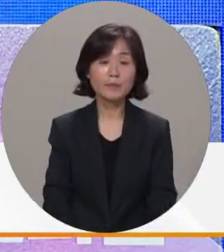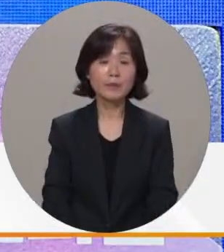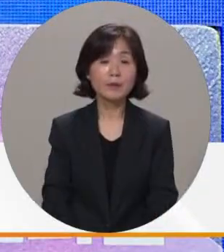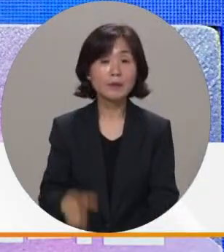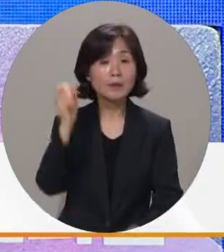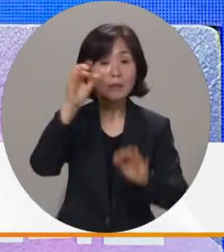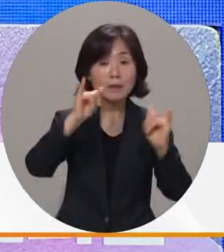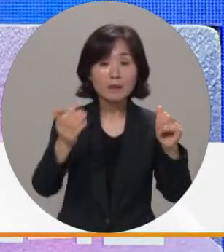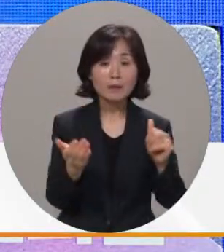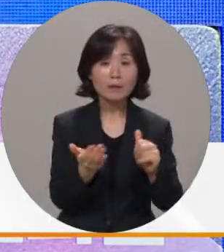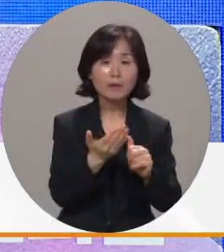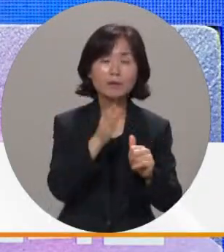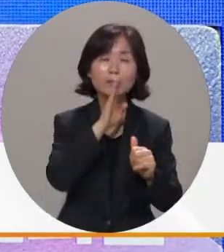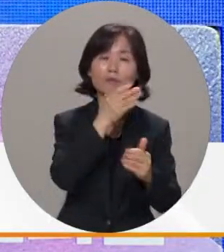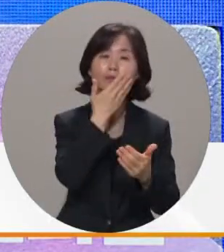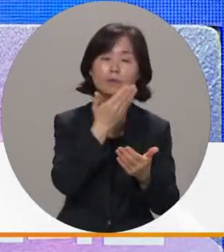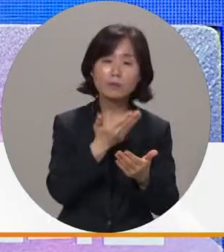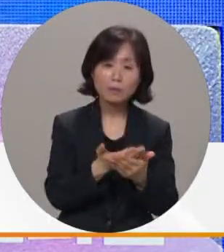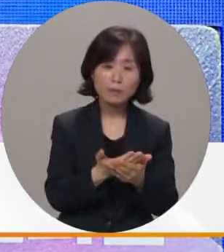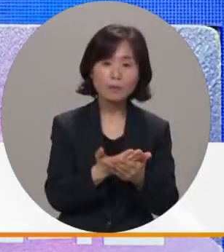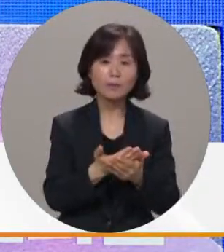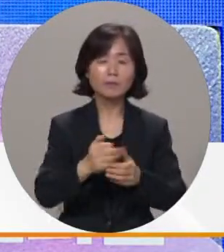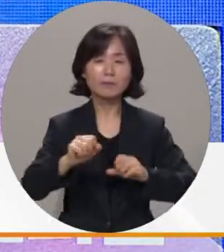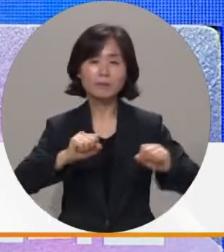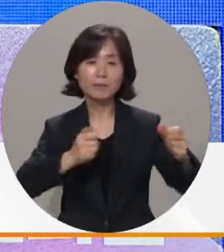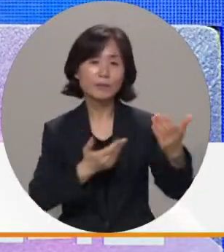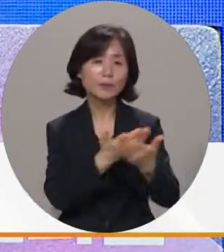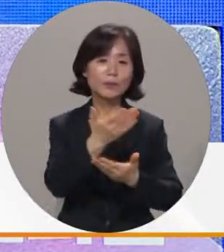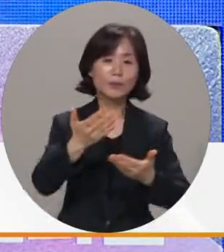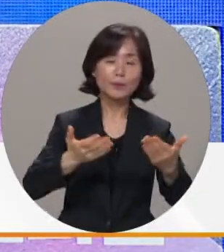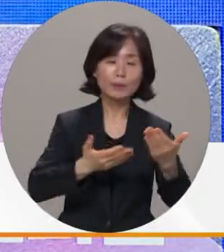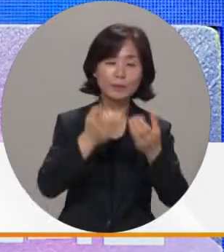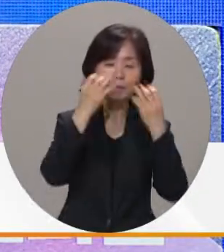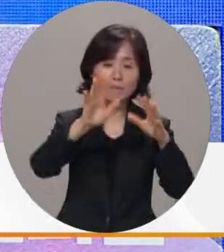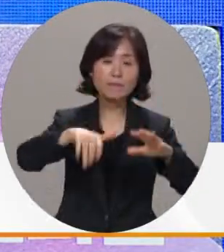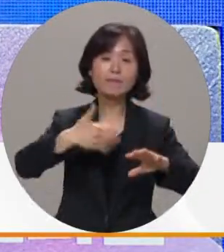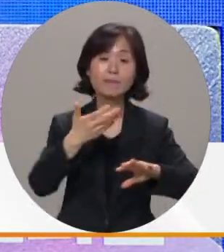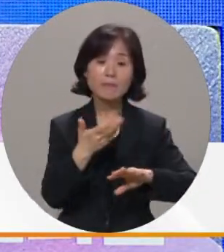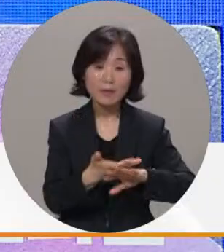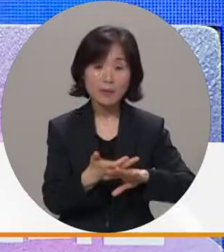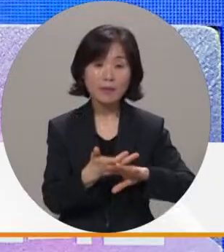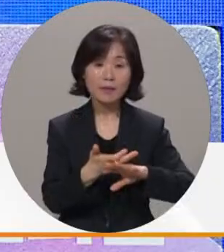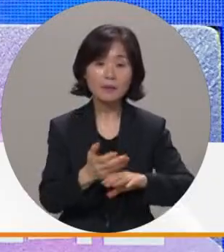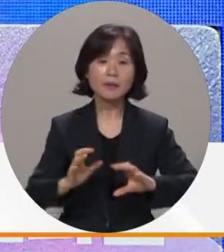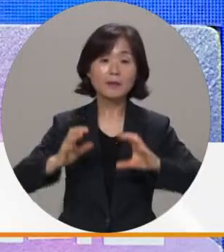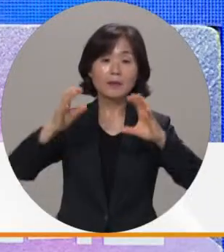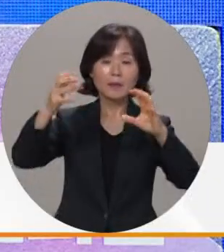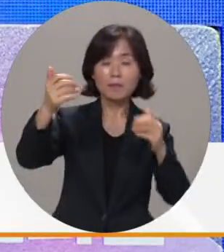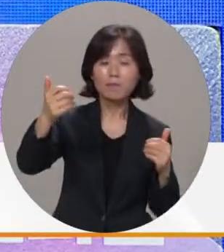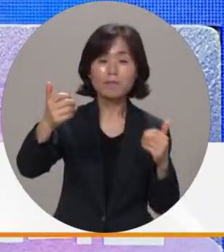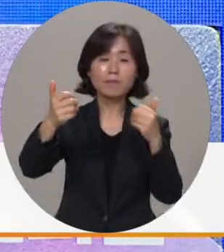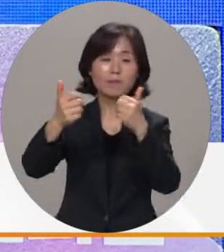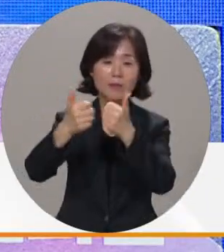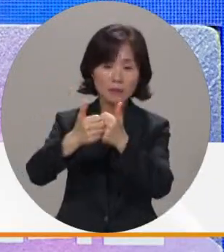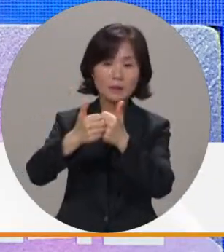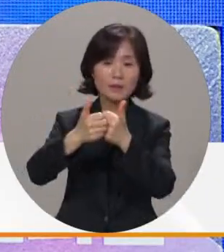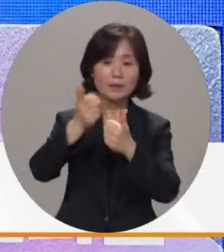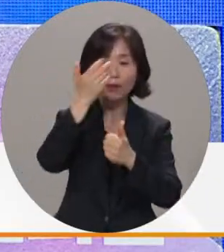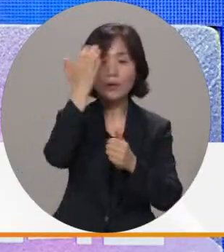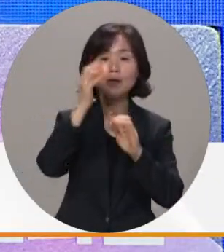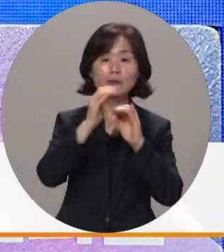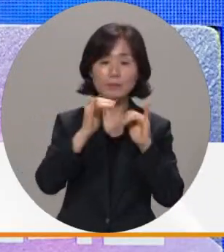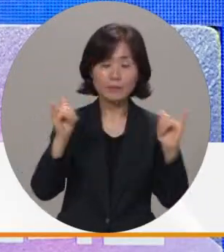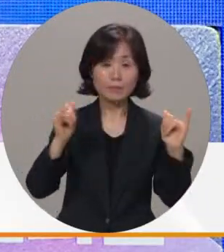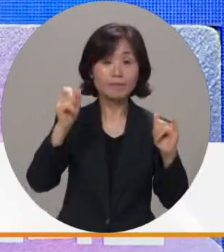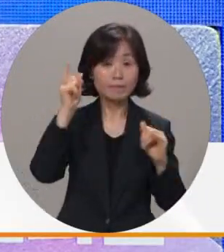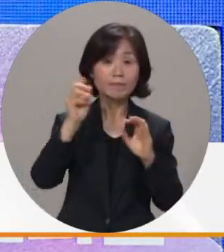같습니다. 활발하게 교류하고 새롭게 혁신을 하며 세계에 도전할 수 있는 우리